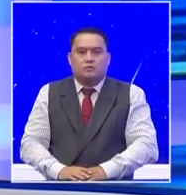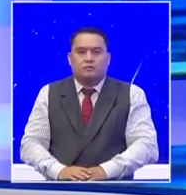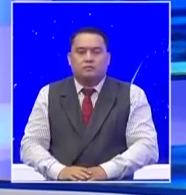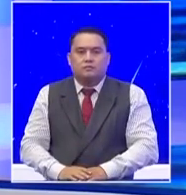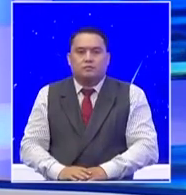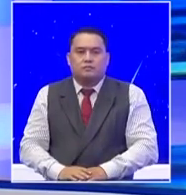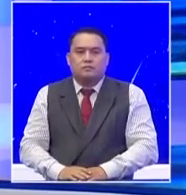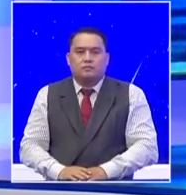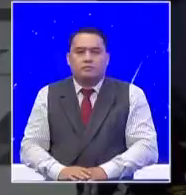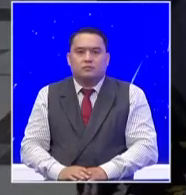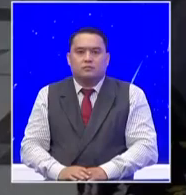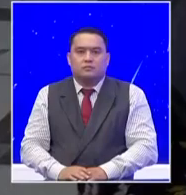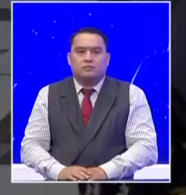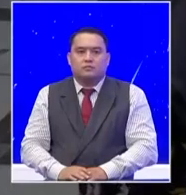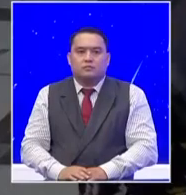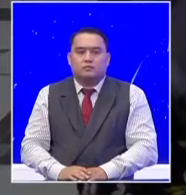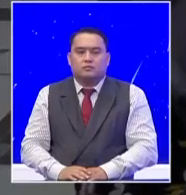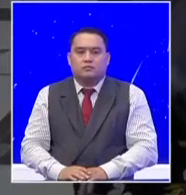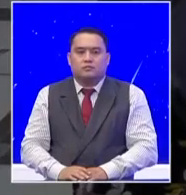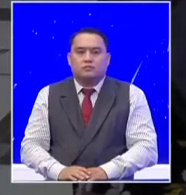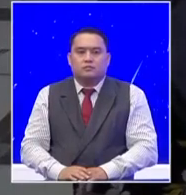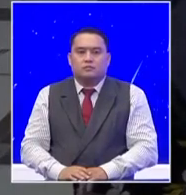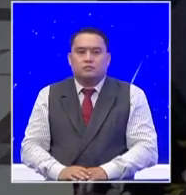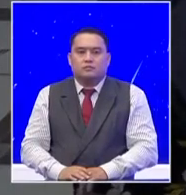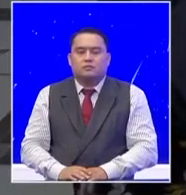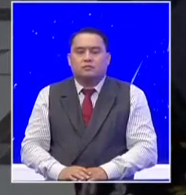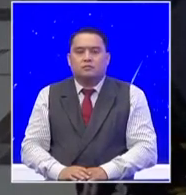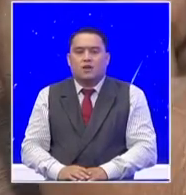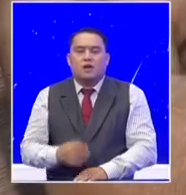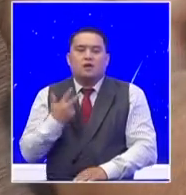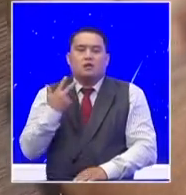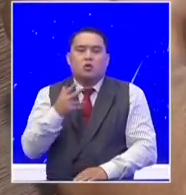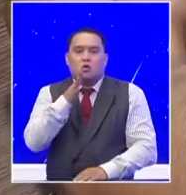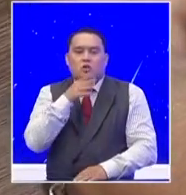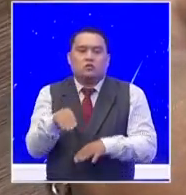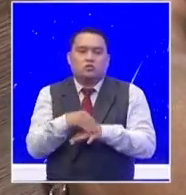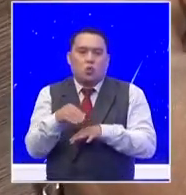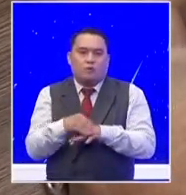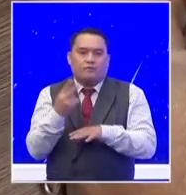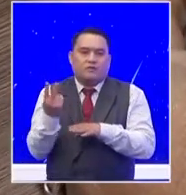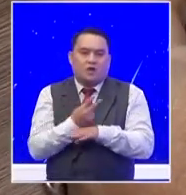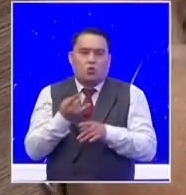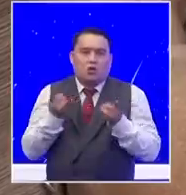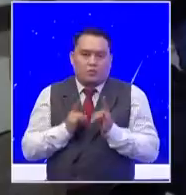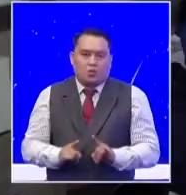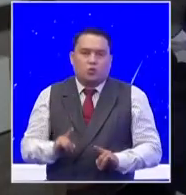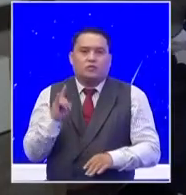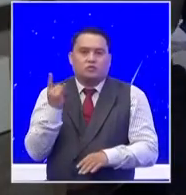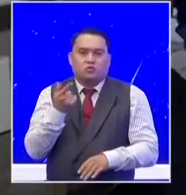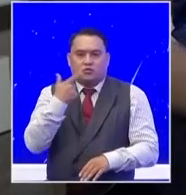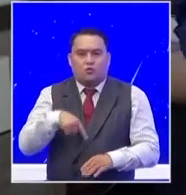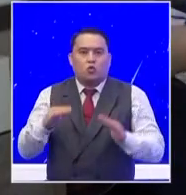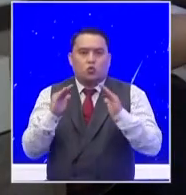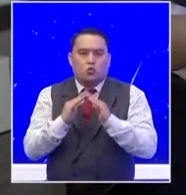до 5%. Шыңғысхан и Сымбат Кенесовы в браке порядка 3 лет. Скоро ожидают появления второго ребенка. Теперь нужен собственный